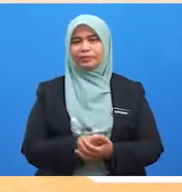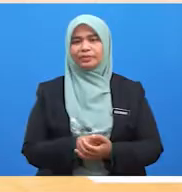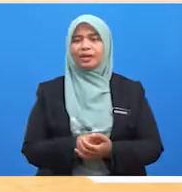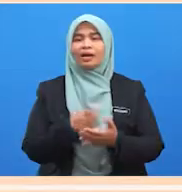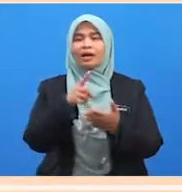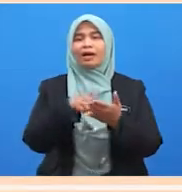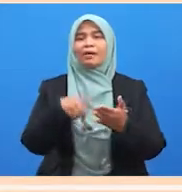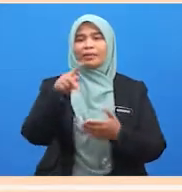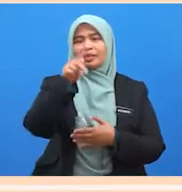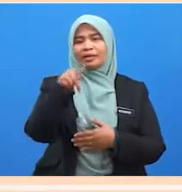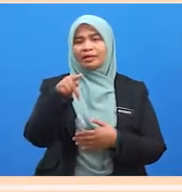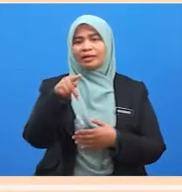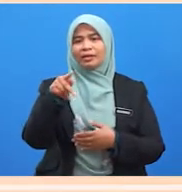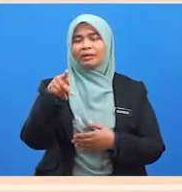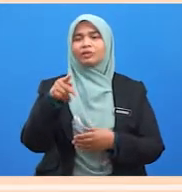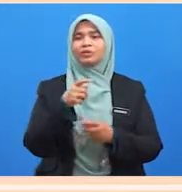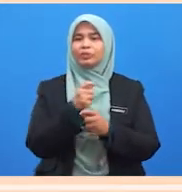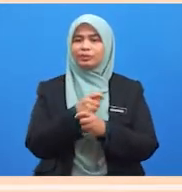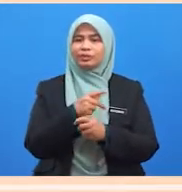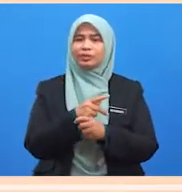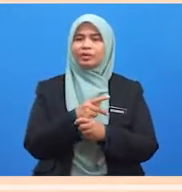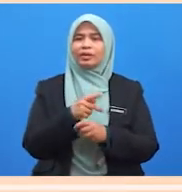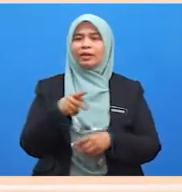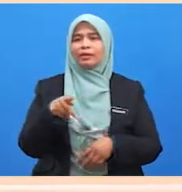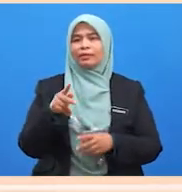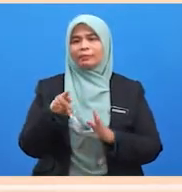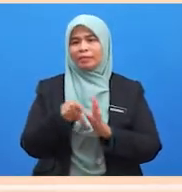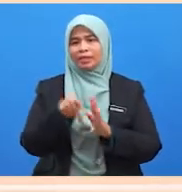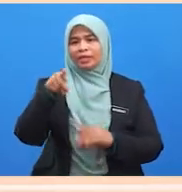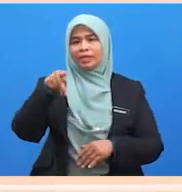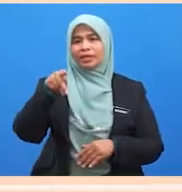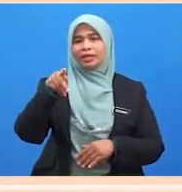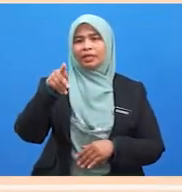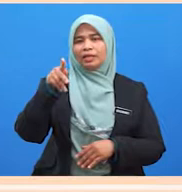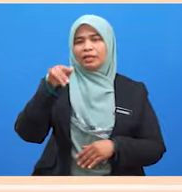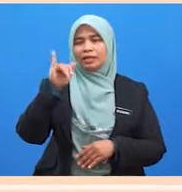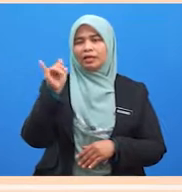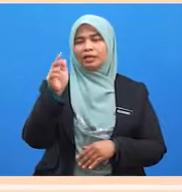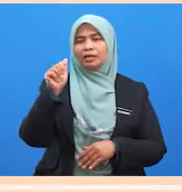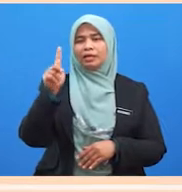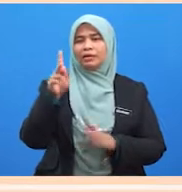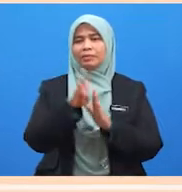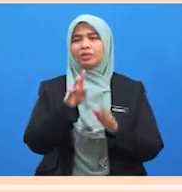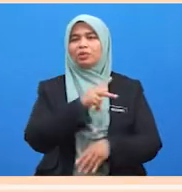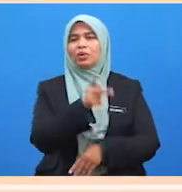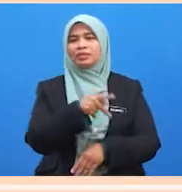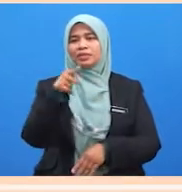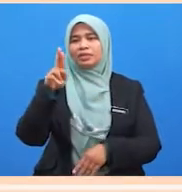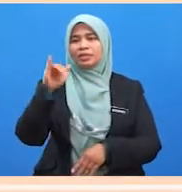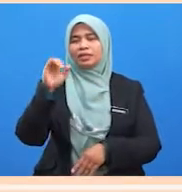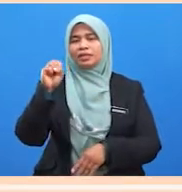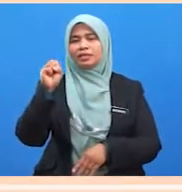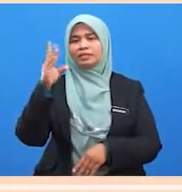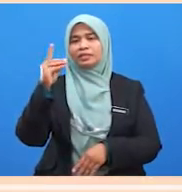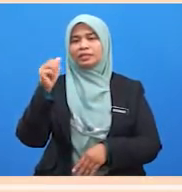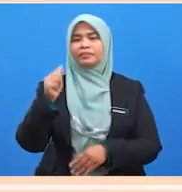soalan pertama. Apakah peranan pihak berkuasa kemajuan pekebun kecil perusahaan getah iaitu